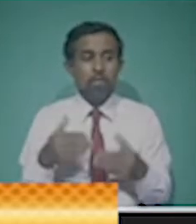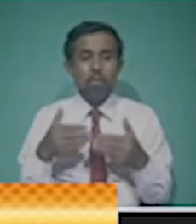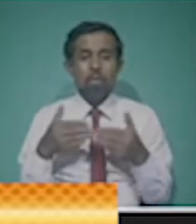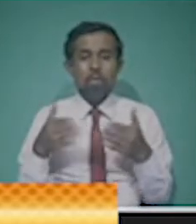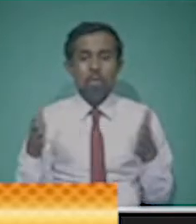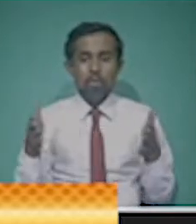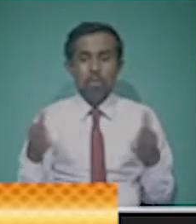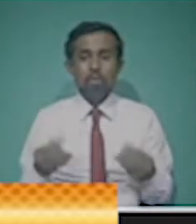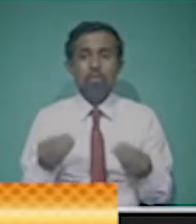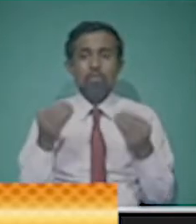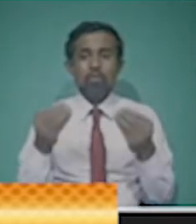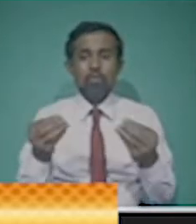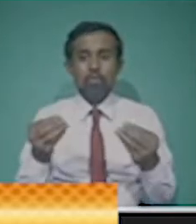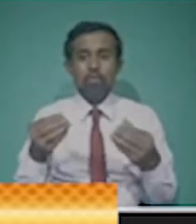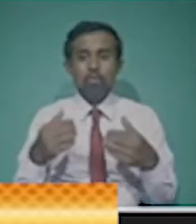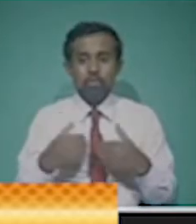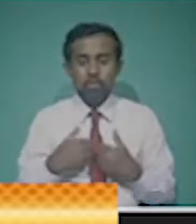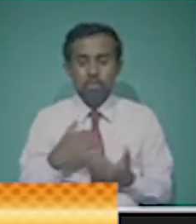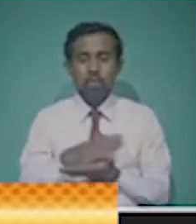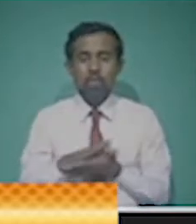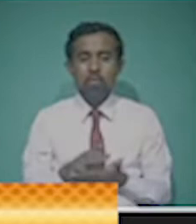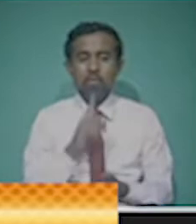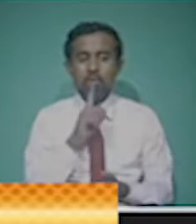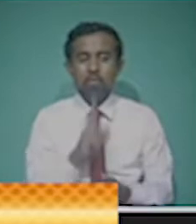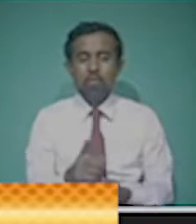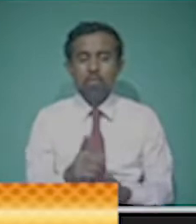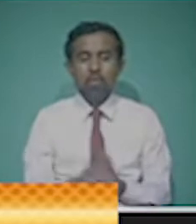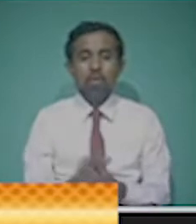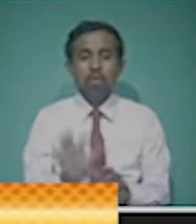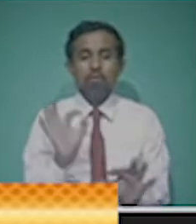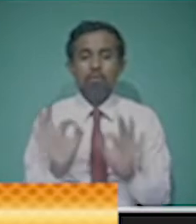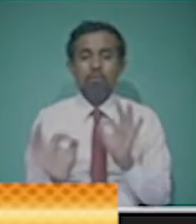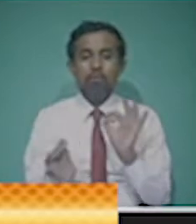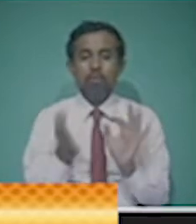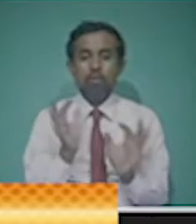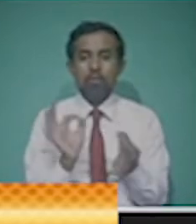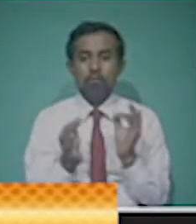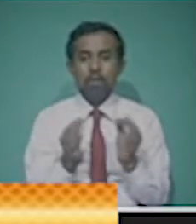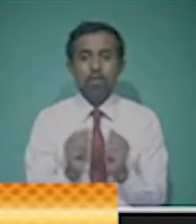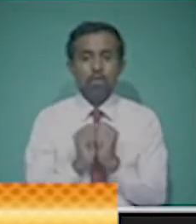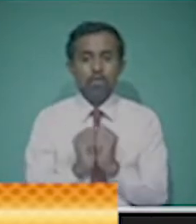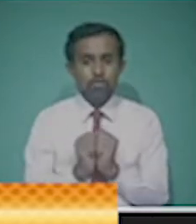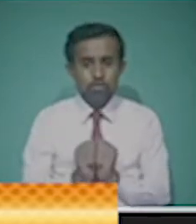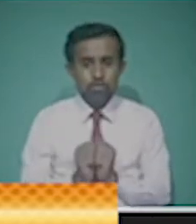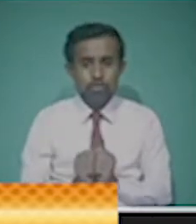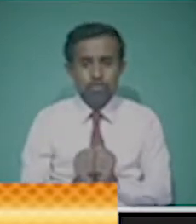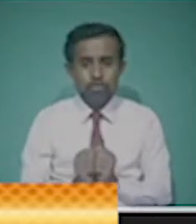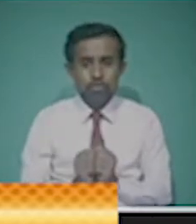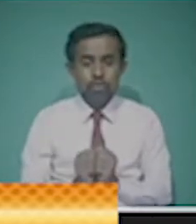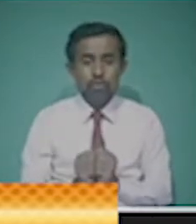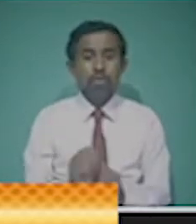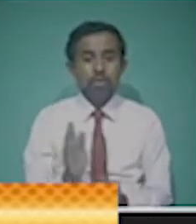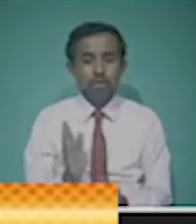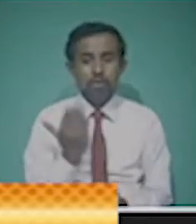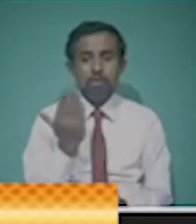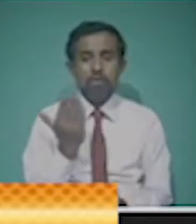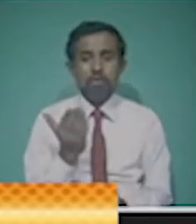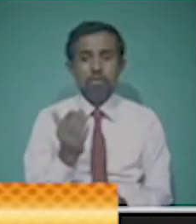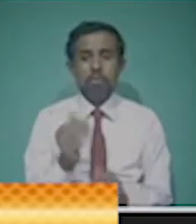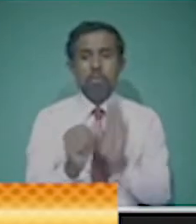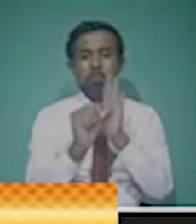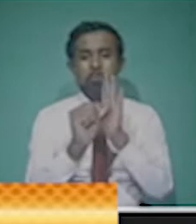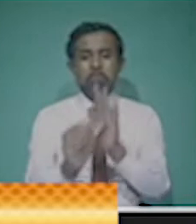அவர் தோட்டங்களிலே வேலை செய்கிற என்ற காரணத்தை காட்டி அவர்கள் பாரபட்சம் காட்டப்பட்டு இது வலிமையாக இருந்து வருகிறது. குறிப்பாக சமூர்த்தி கொடுப்பனவாக இருக்கலாம்,